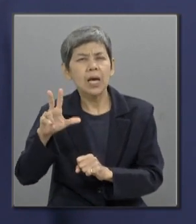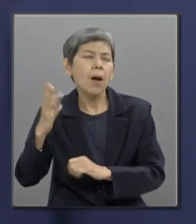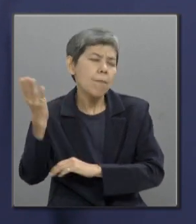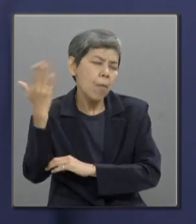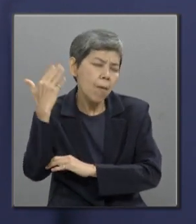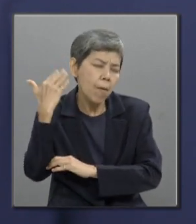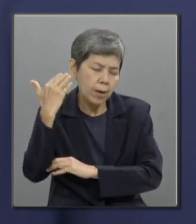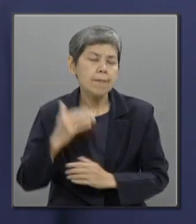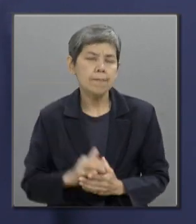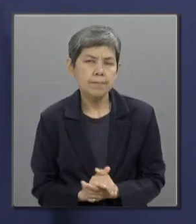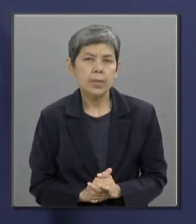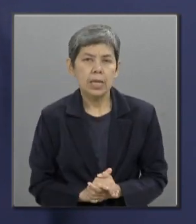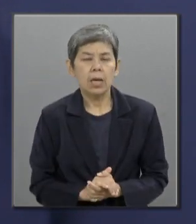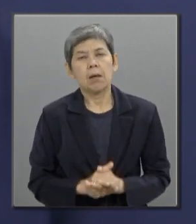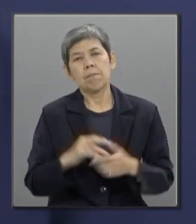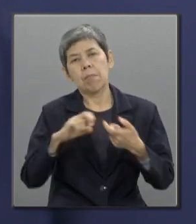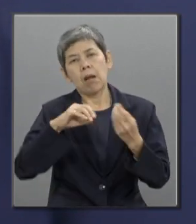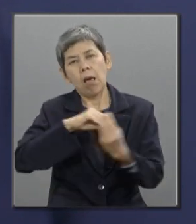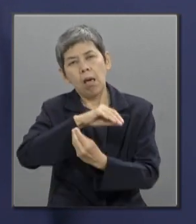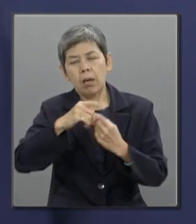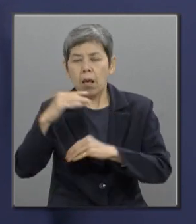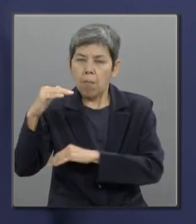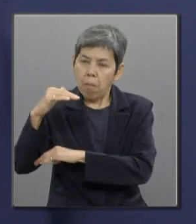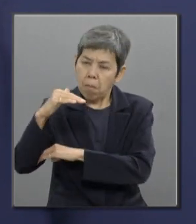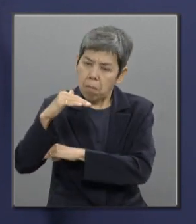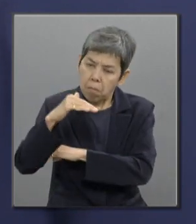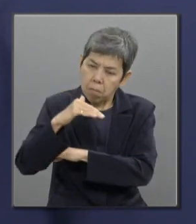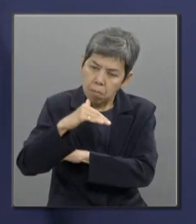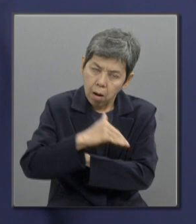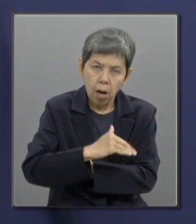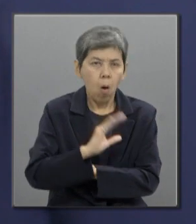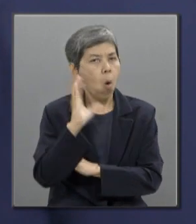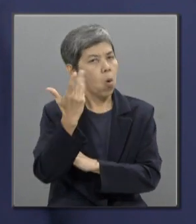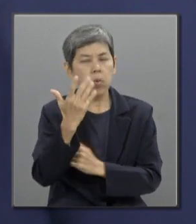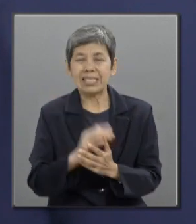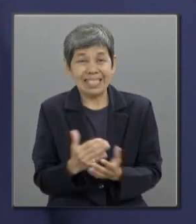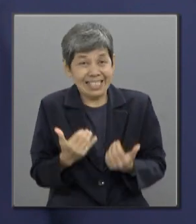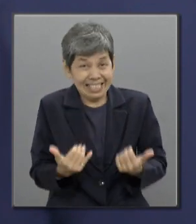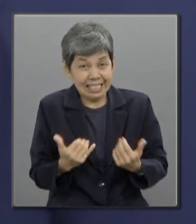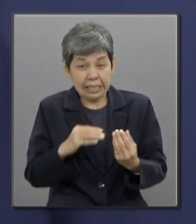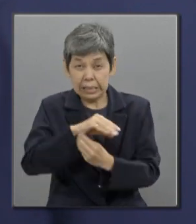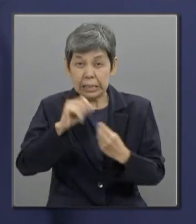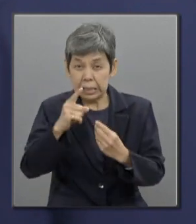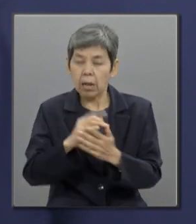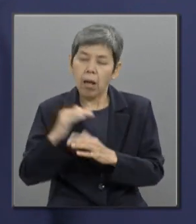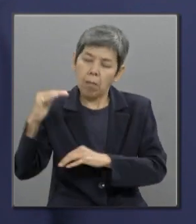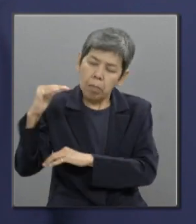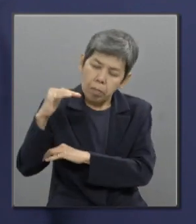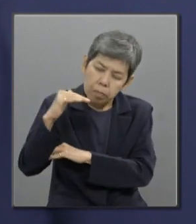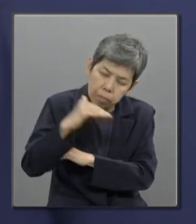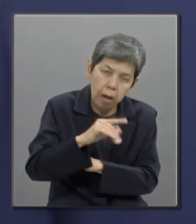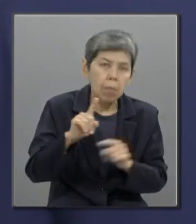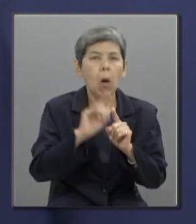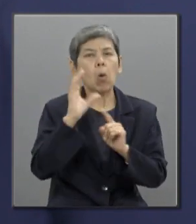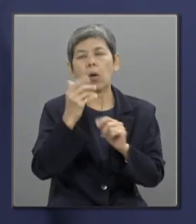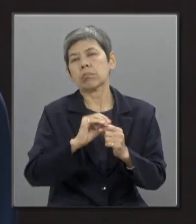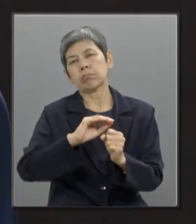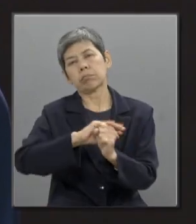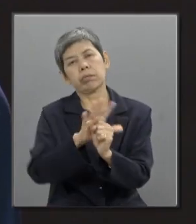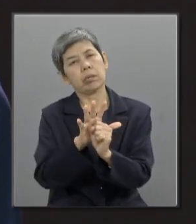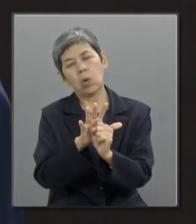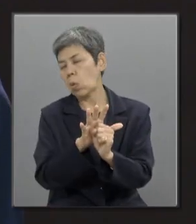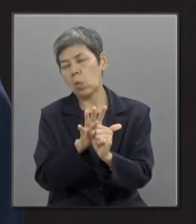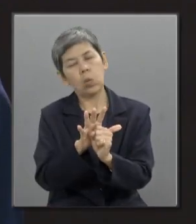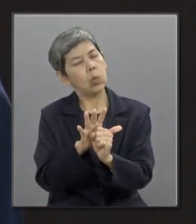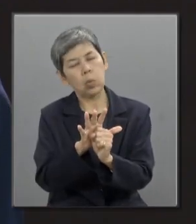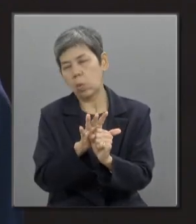2473เราเกิดเศรษฐกิจตกต่ำทั่วโลกเที่ยวนี้เศรษฐกิจก็จะตกต่ำทั่วโลกเพราะว่าโควิดเนี่ยมันไม่ใ